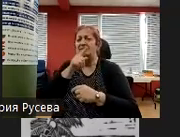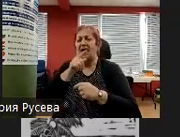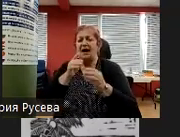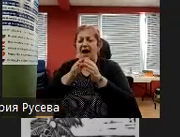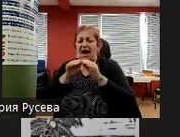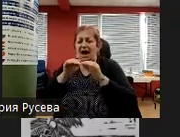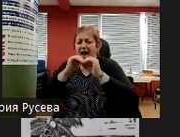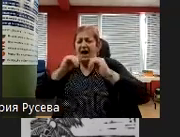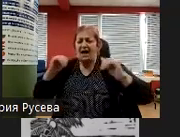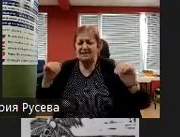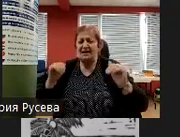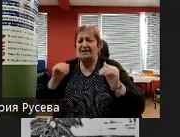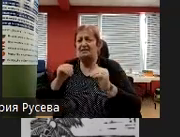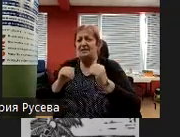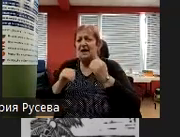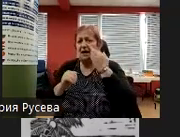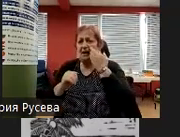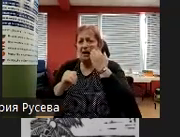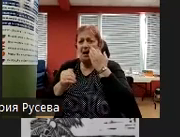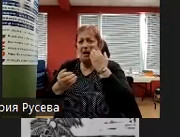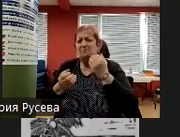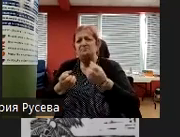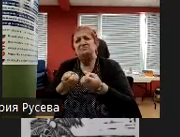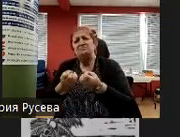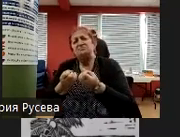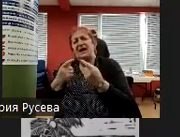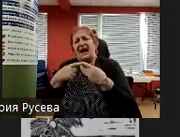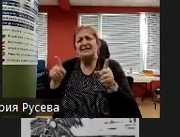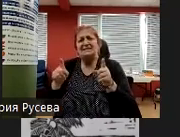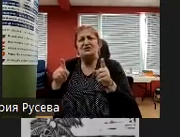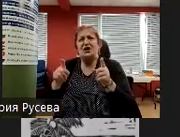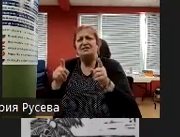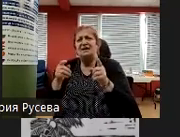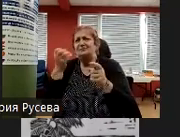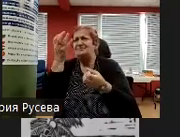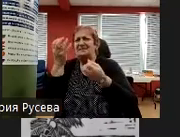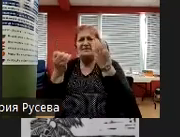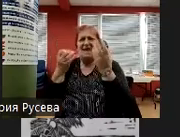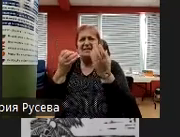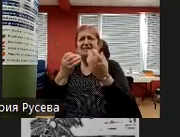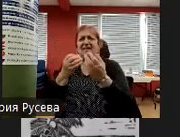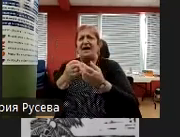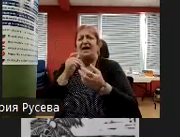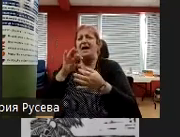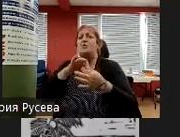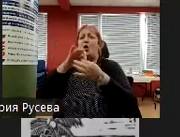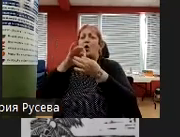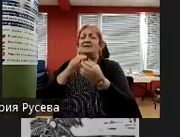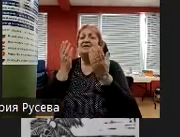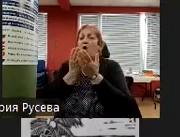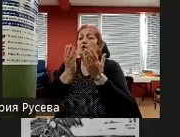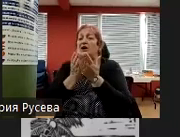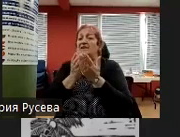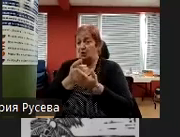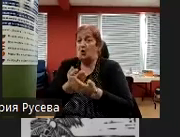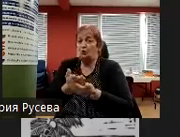разделителна способност, има различен контраст и зависи от четец, който се ползва.